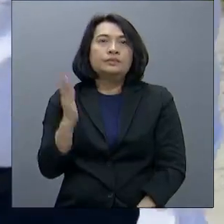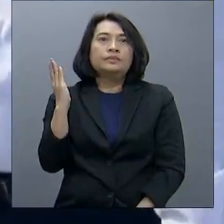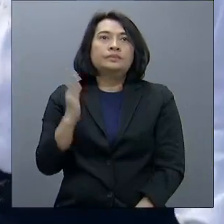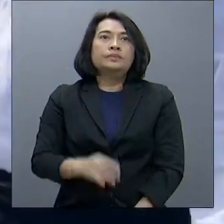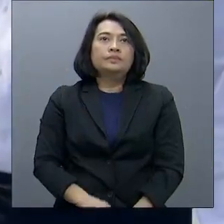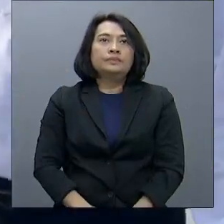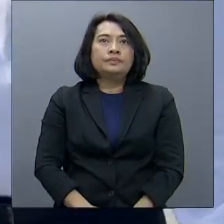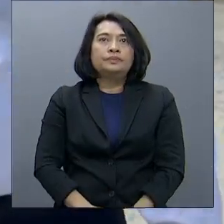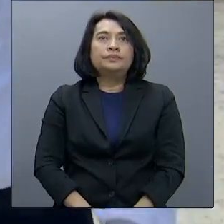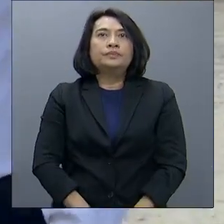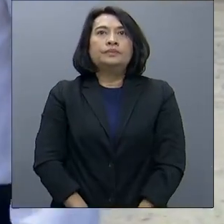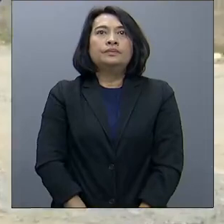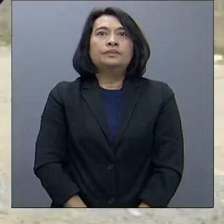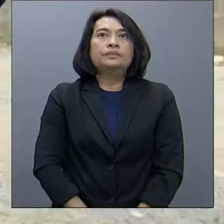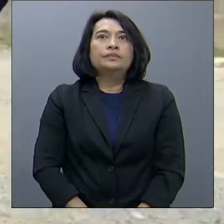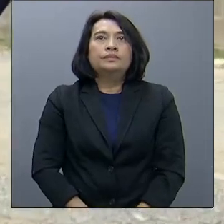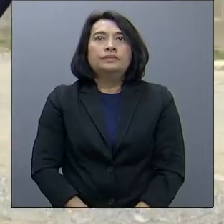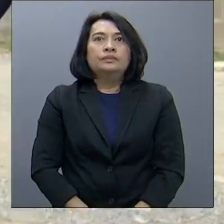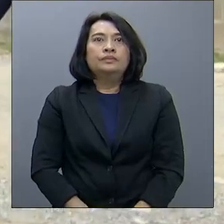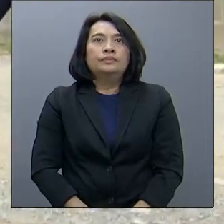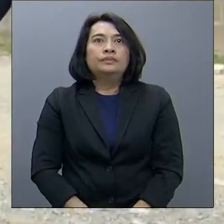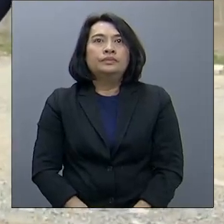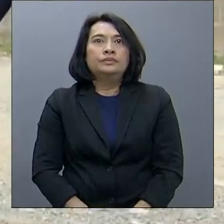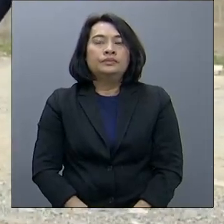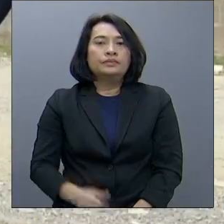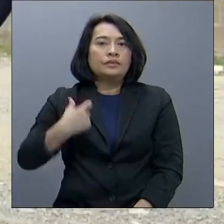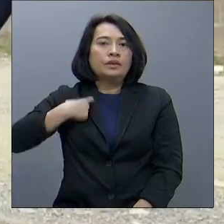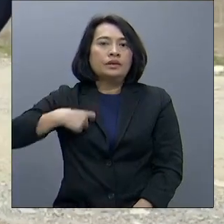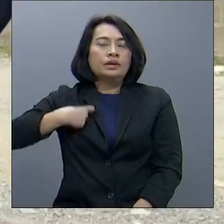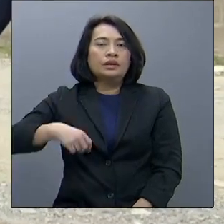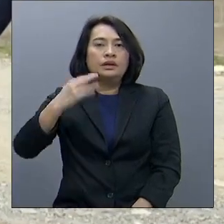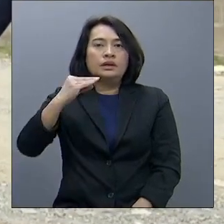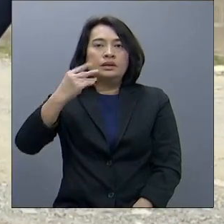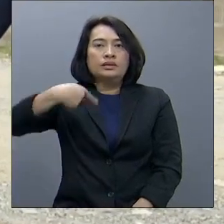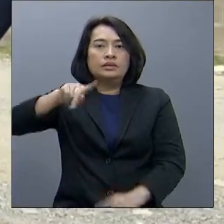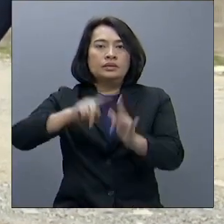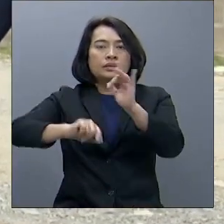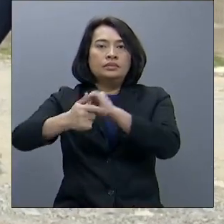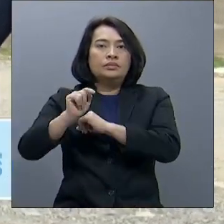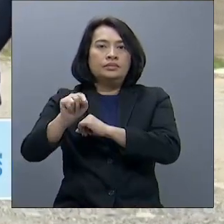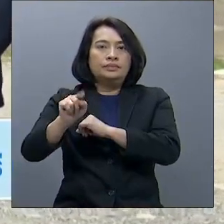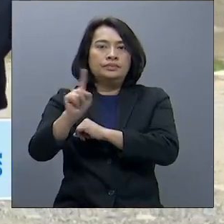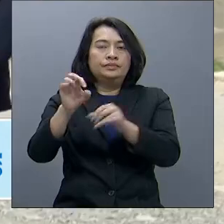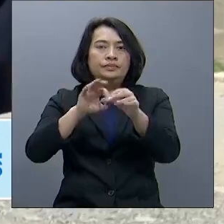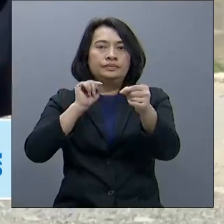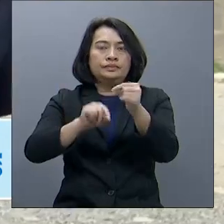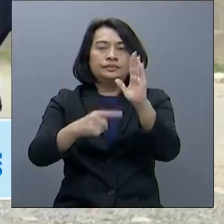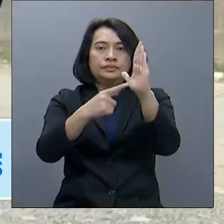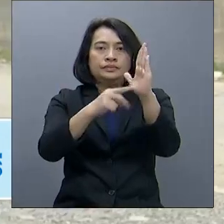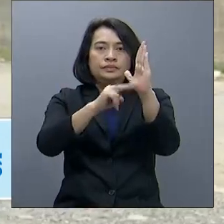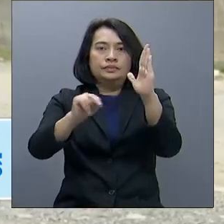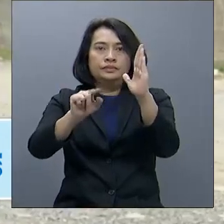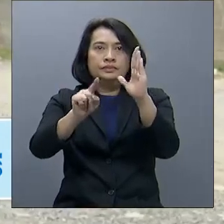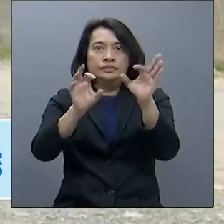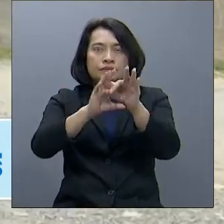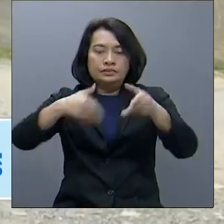ล่าสุดค่ะนายเกียรติคุณต้นยางหรือว่าทนายโป้งส.ส.เขต7จังหวัดนนทบุรีได้ลงพื้นที่บริเวณชุมชนคลองเจ๊ก